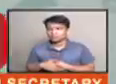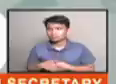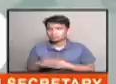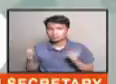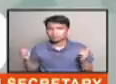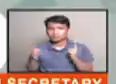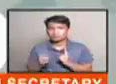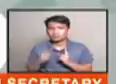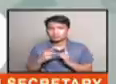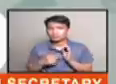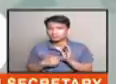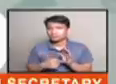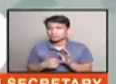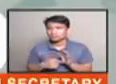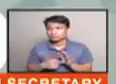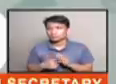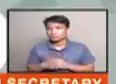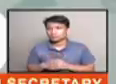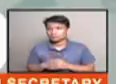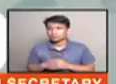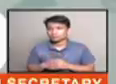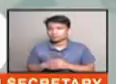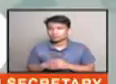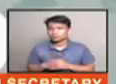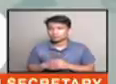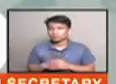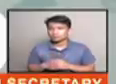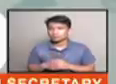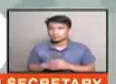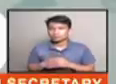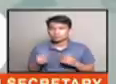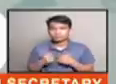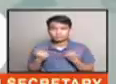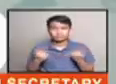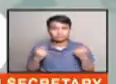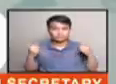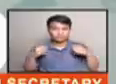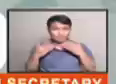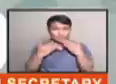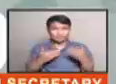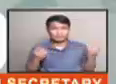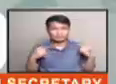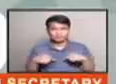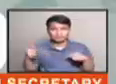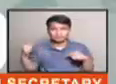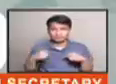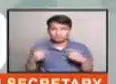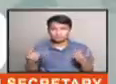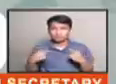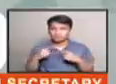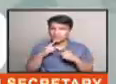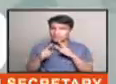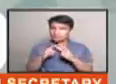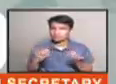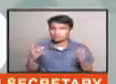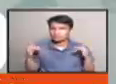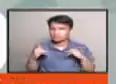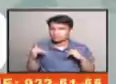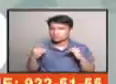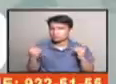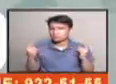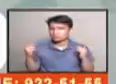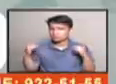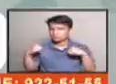Eh, paano naman po yung side ko, panig ko po, sir? Kaya nga po, salamat po, magtanggap na aming tawag. Sige po, ano po yung panig ninyo, ma'am?